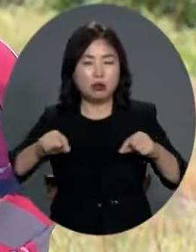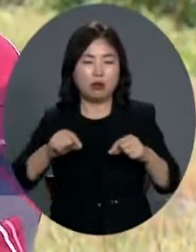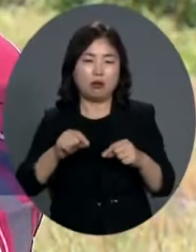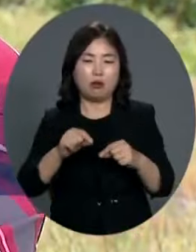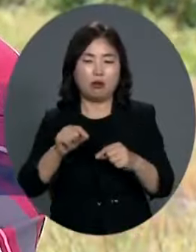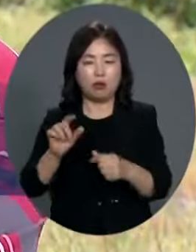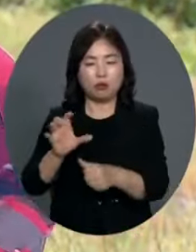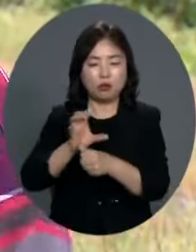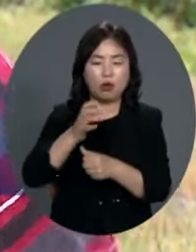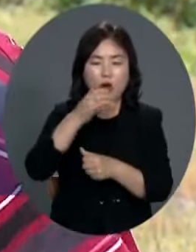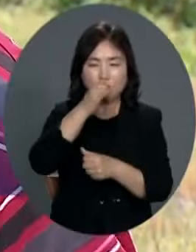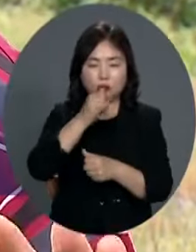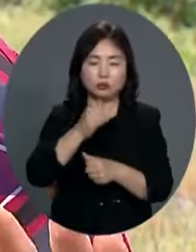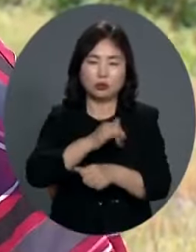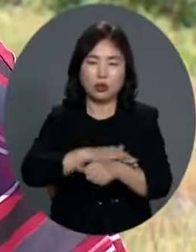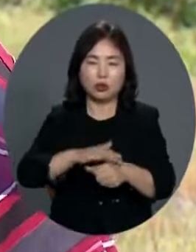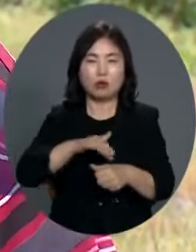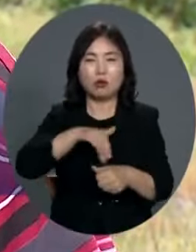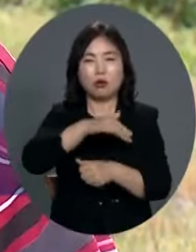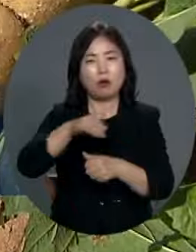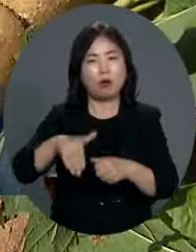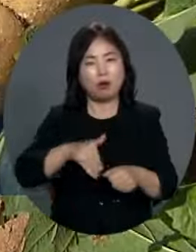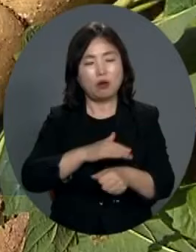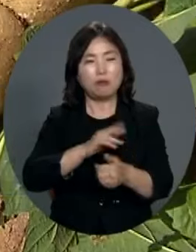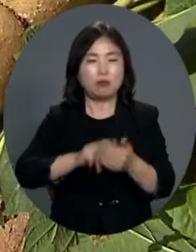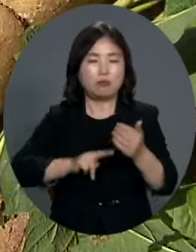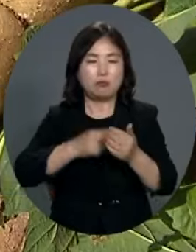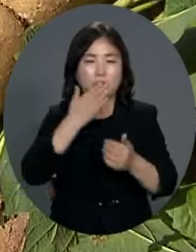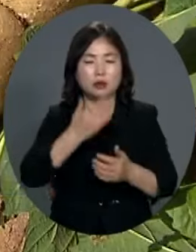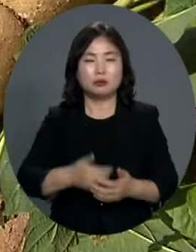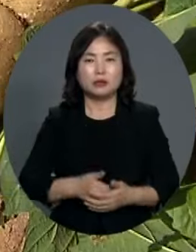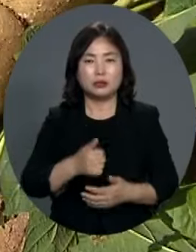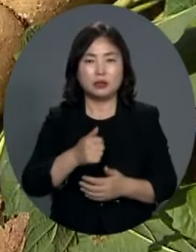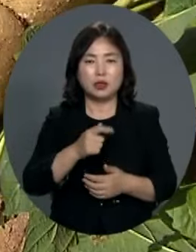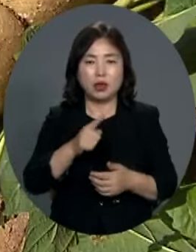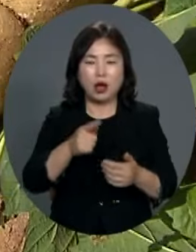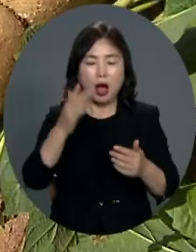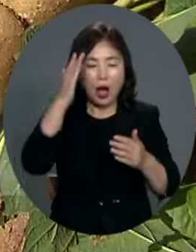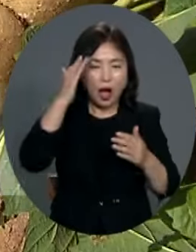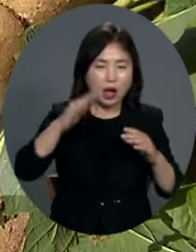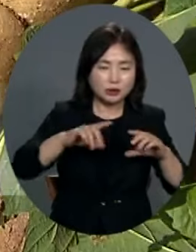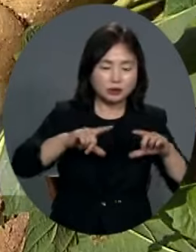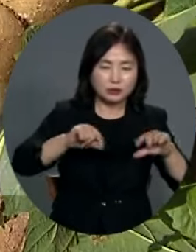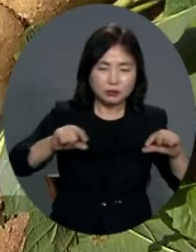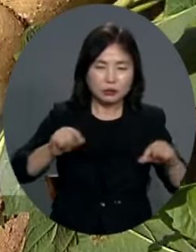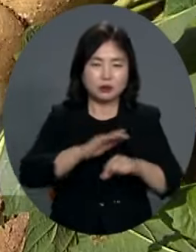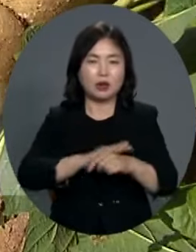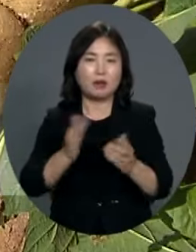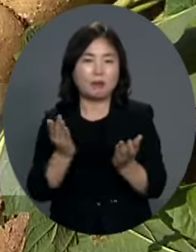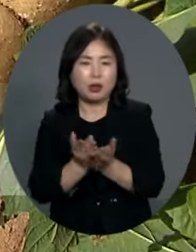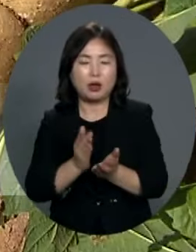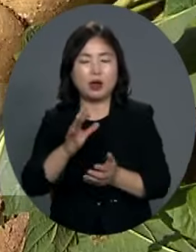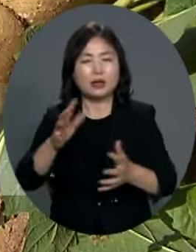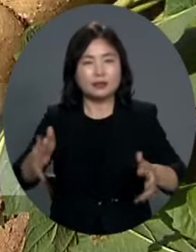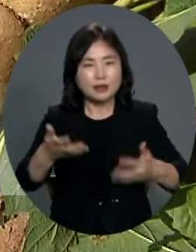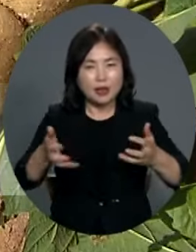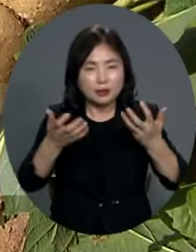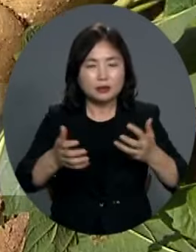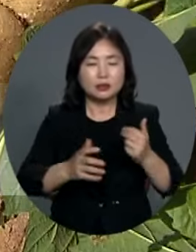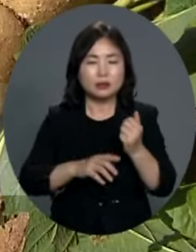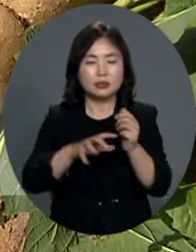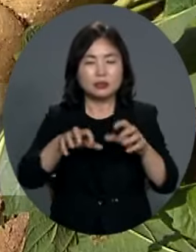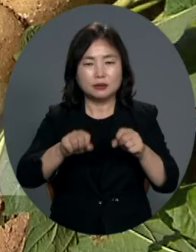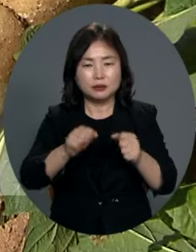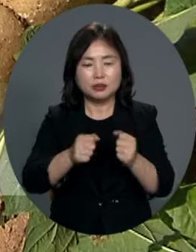건강식자재로 갈 수 있는 기반이 된 상태다. 히카마는 한식과도 잘 어울려 샐러드와 각종 김치류,